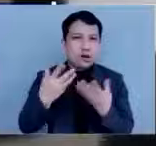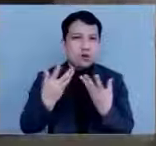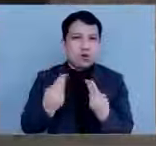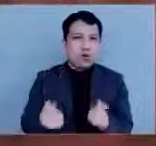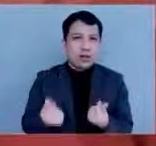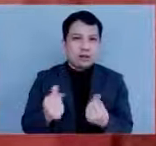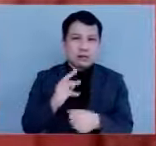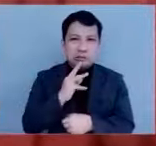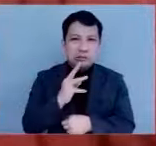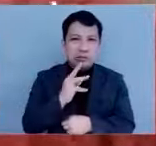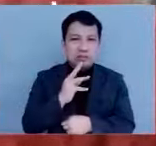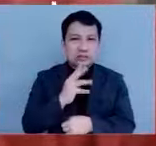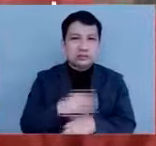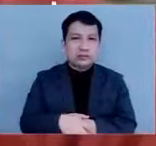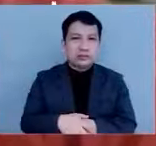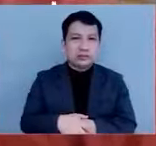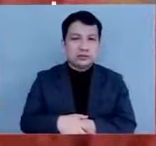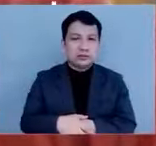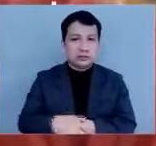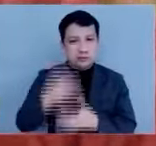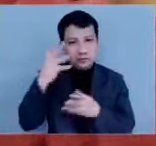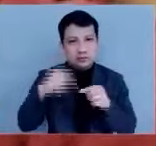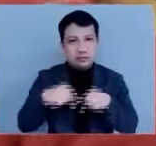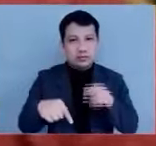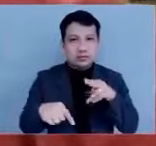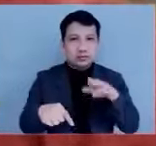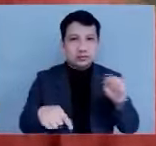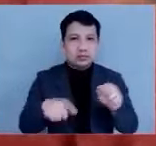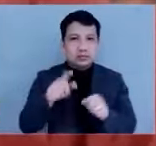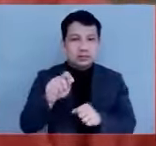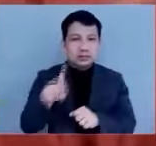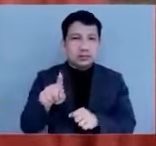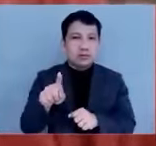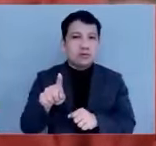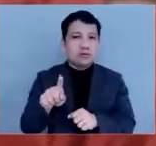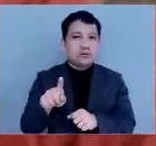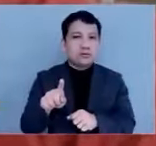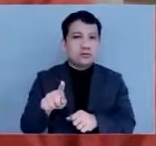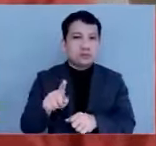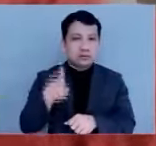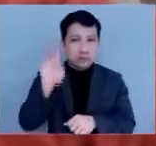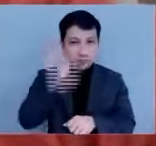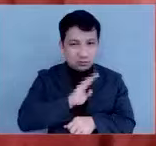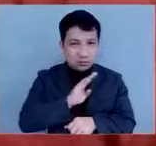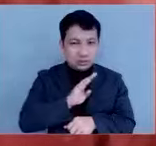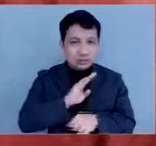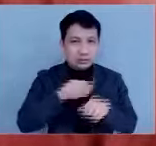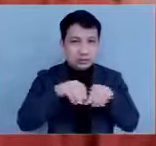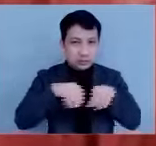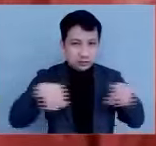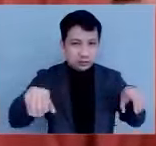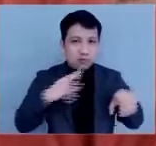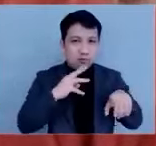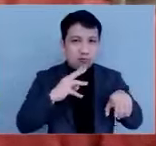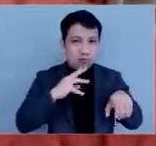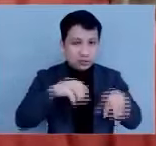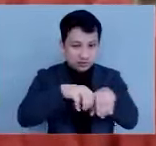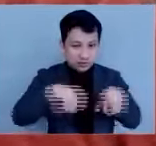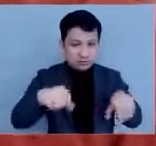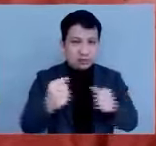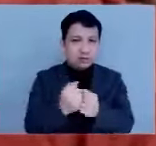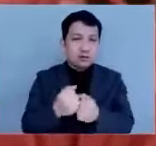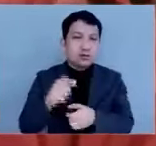1. Sabi ng mga ilang tauhan dito sa NAIA Terminal 1, nagkaroon daw ng leak yung linya ng kanilang tubig, kaya pansamantalang isinarado